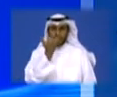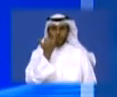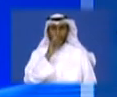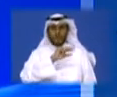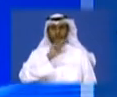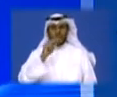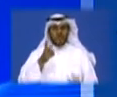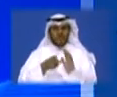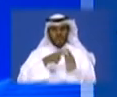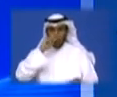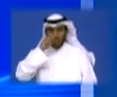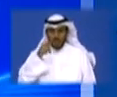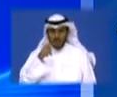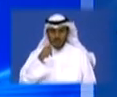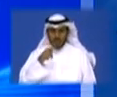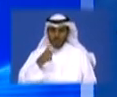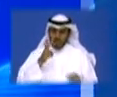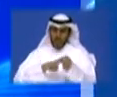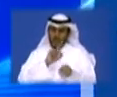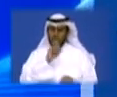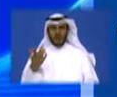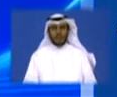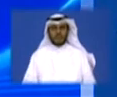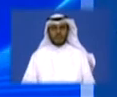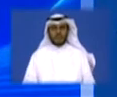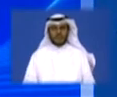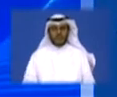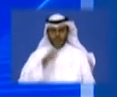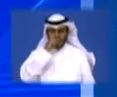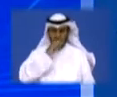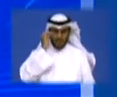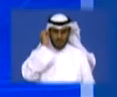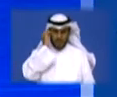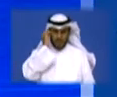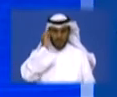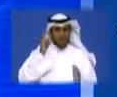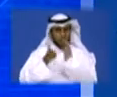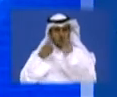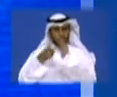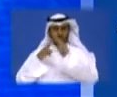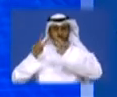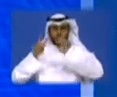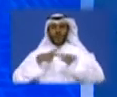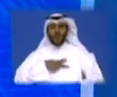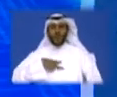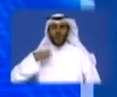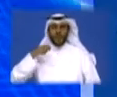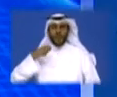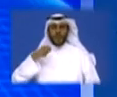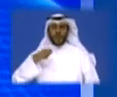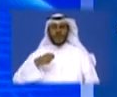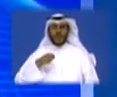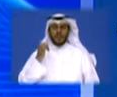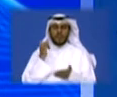لمنع تكرارها. ثم بحث المجلس شؤون مجلس الأمة واطلع بهذا الصدد على الموضوعات المدرجة على